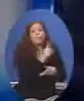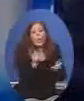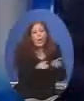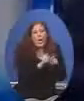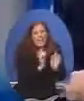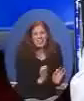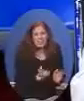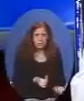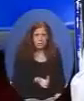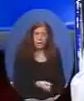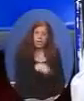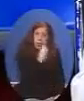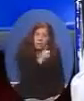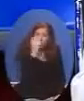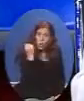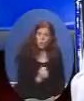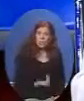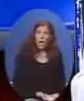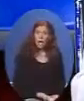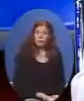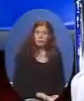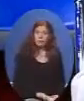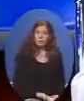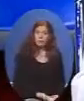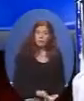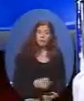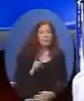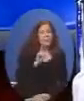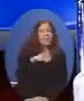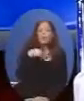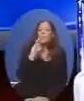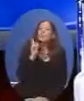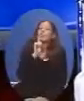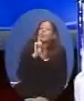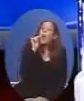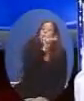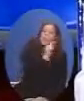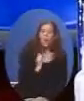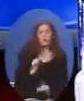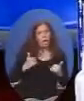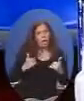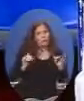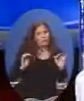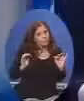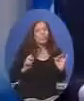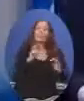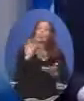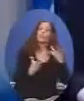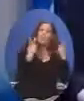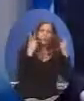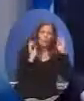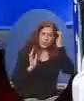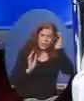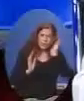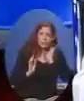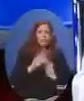שלא כדין. אתה אומר עליה שהיא רוצחת. אני אומר לה שקוראים לה רוצחת. יש הבדל, ויש הבדל